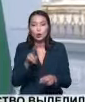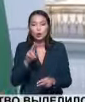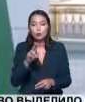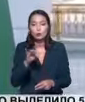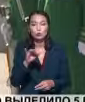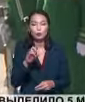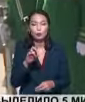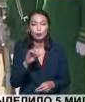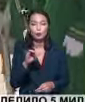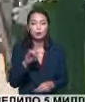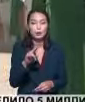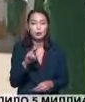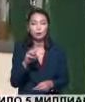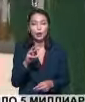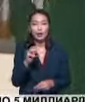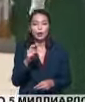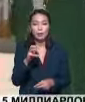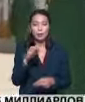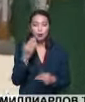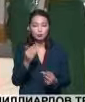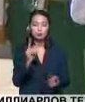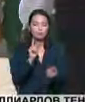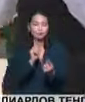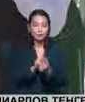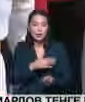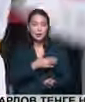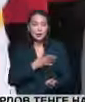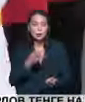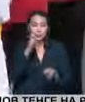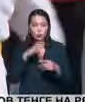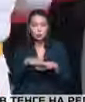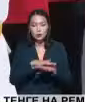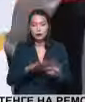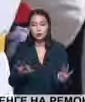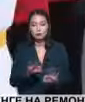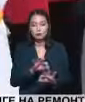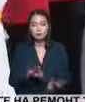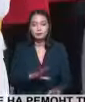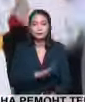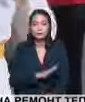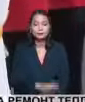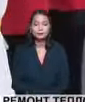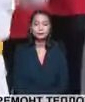рапорта начальника почетного караула прозвучали гимны двух стран.